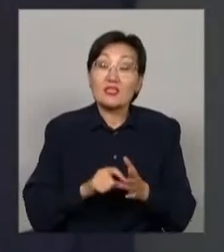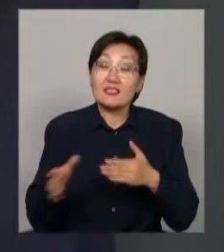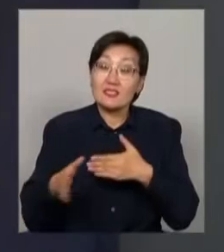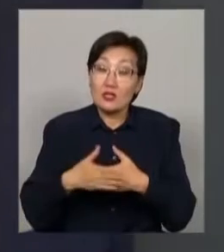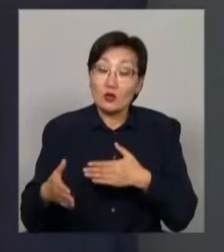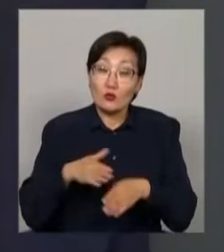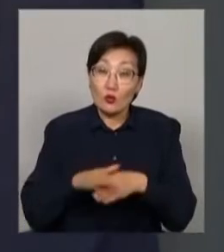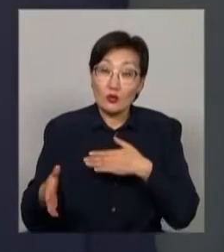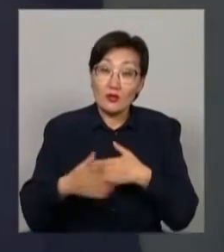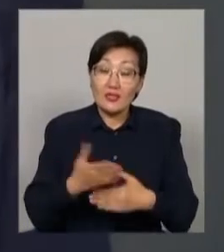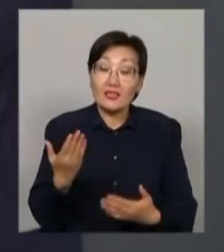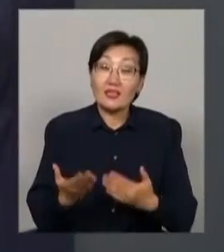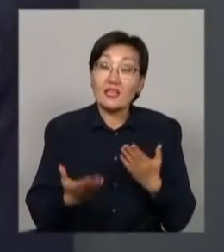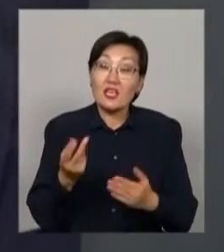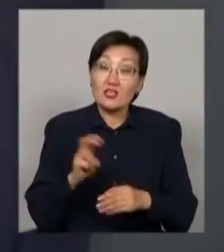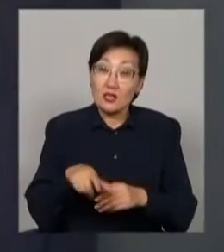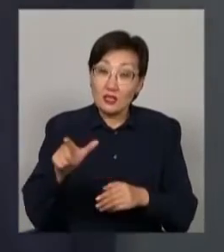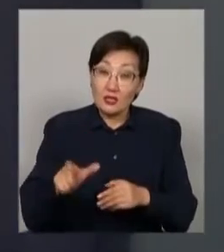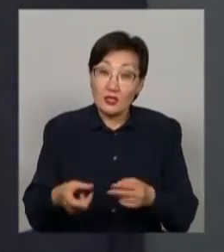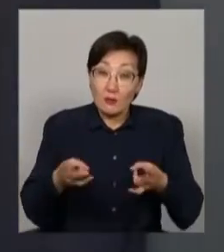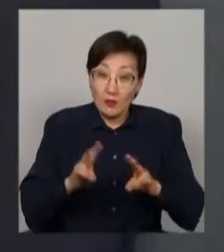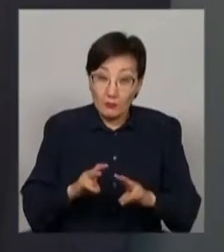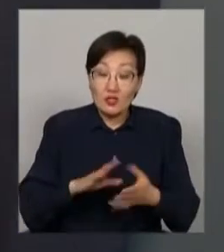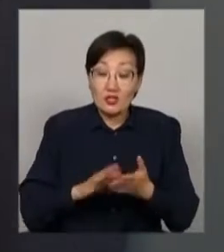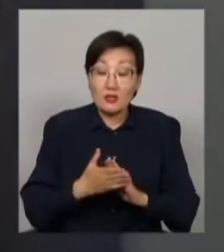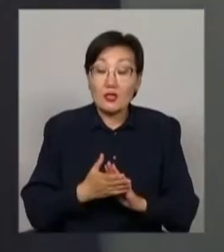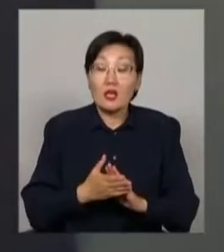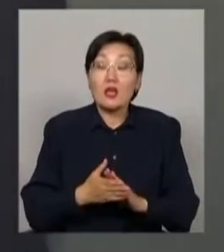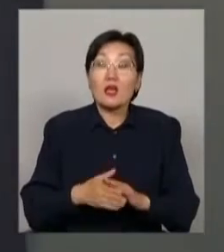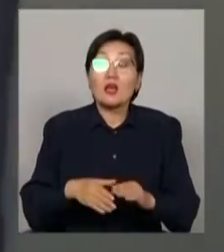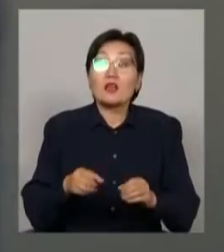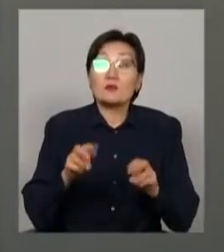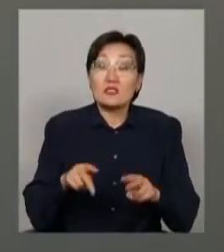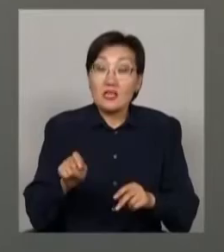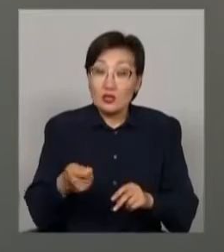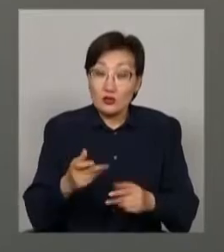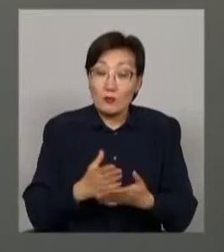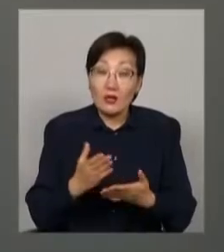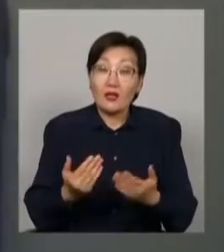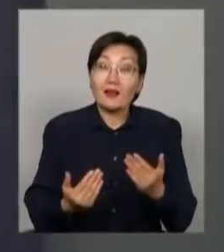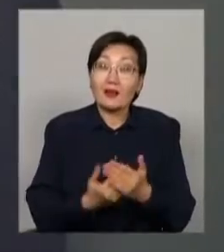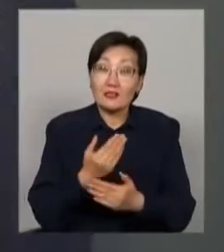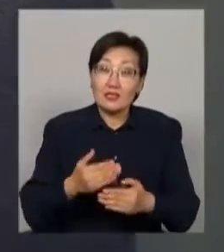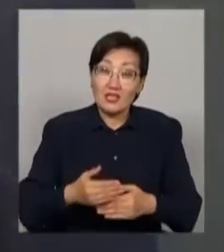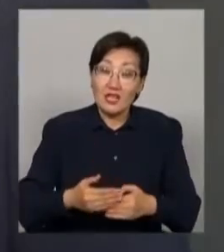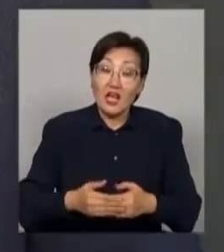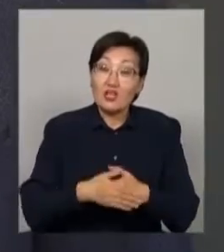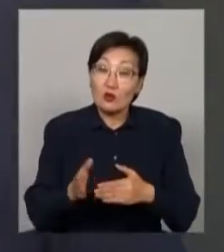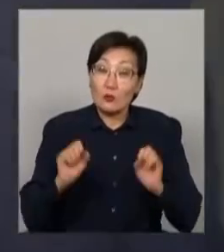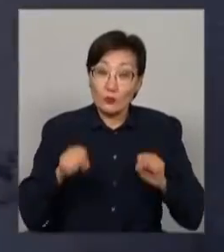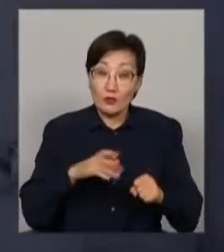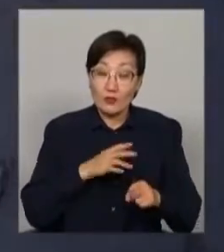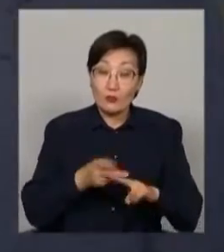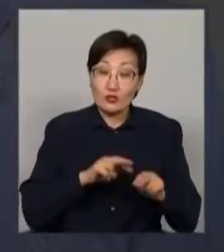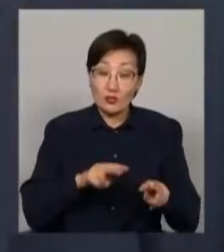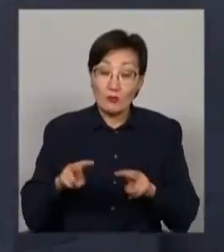келушілер қалып қойған жағдайда, бұл есіктерді ашуға арнайы кілттер қойылған. Сол арқылы есіктер қайтадан көтерілуге мүмкіндік бар. Бізден бұны бақылап